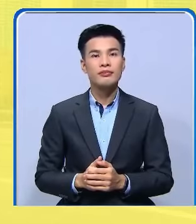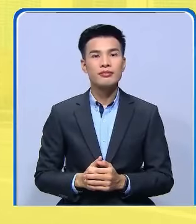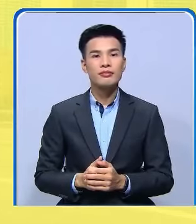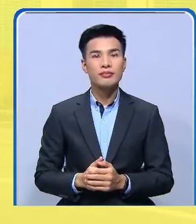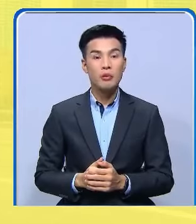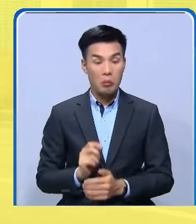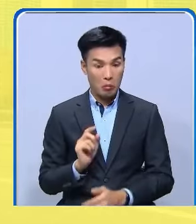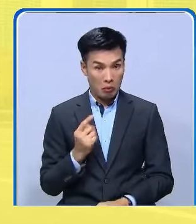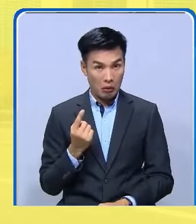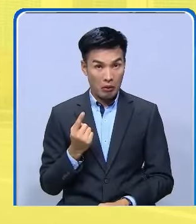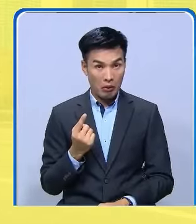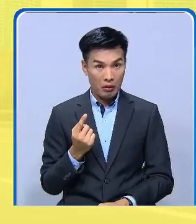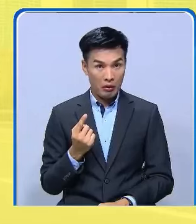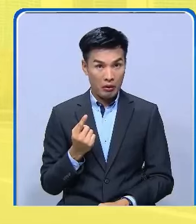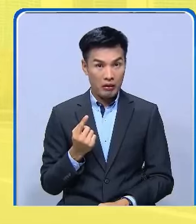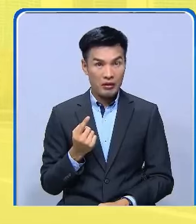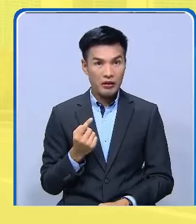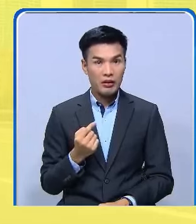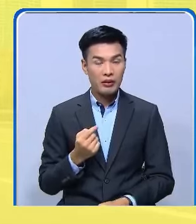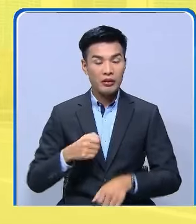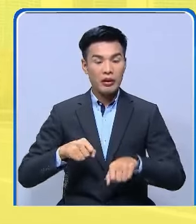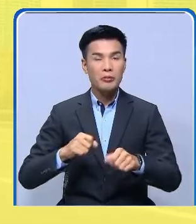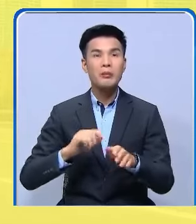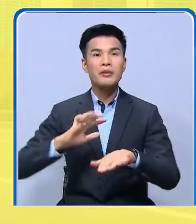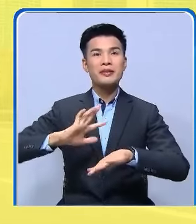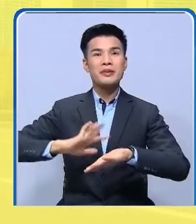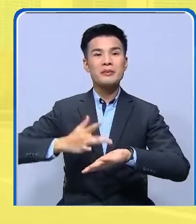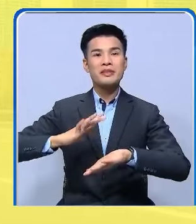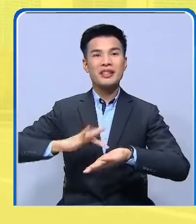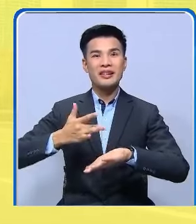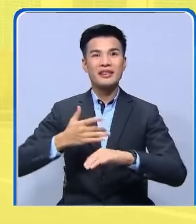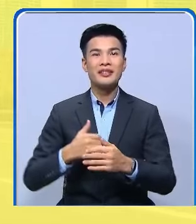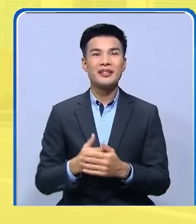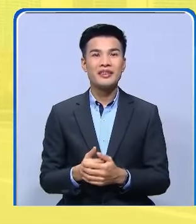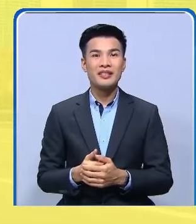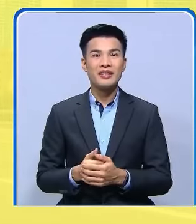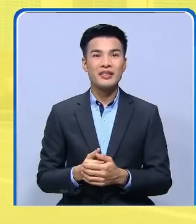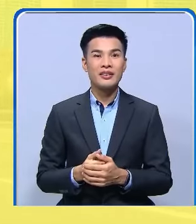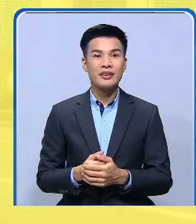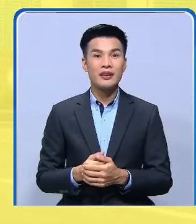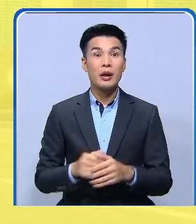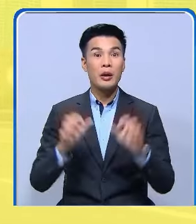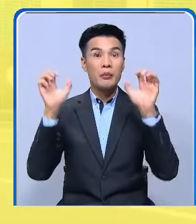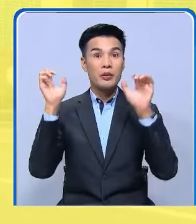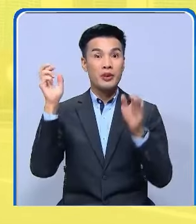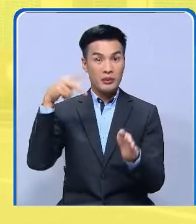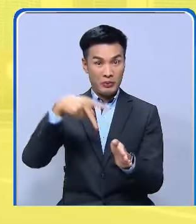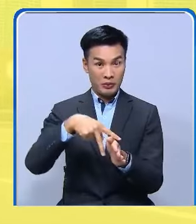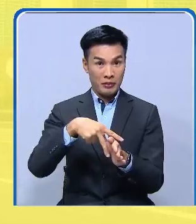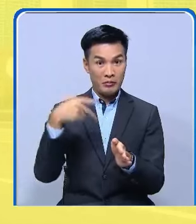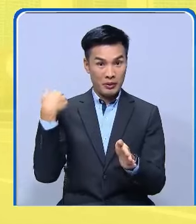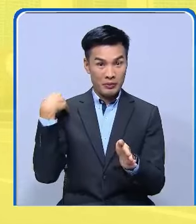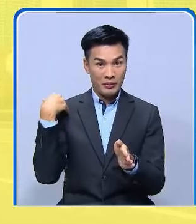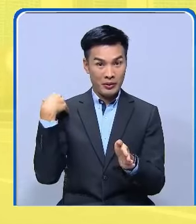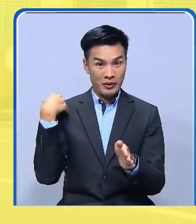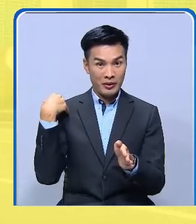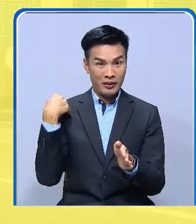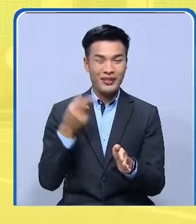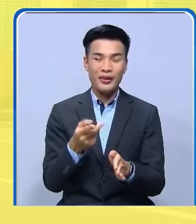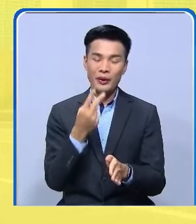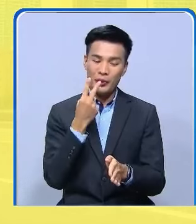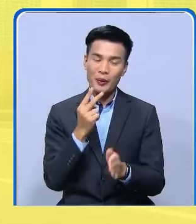ใหม่กันที่รถเปื้อนโคลน แต่งว่ะแต่งแบบธรรมชาติ ถ้าจะเอาผีไปด้วยต้องสอนทายแล้ว สอนทาย โอ้ยสุดยอดแต่ขอบคุณมาก